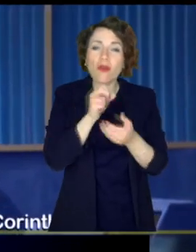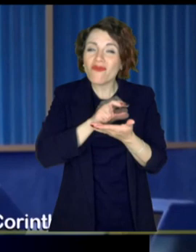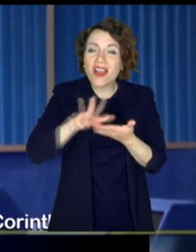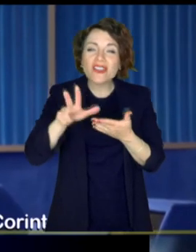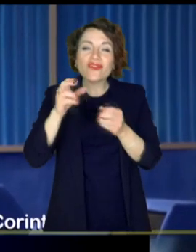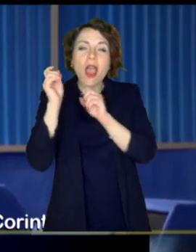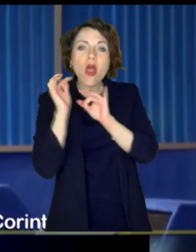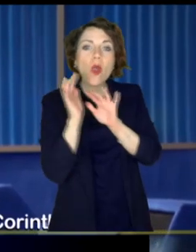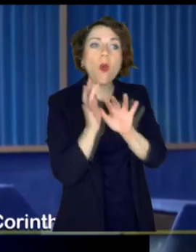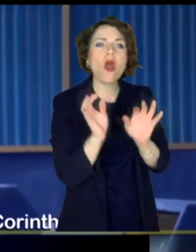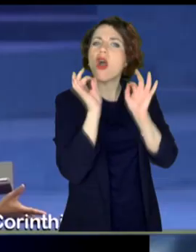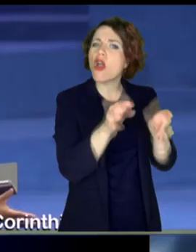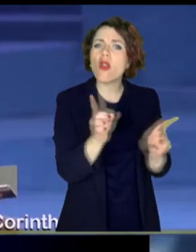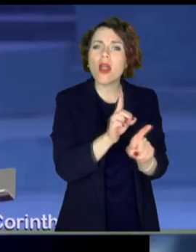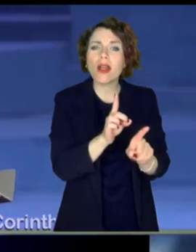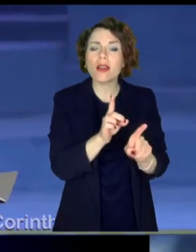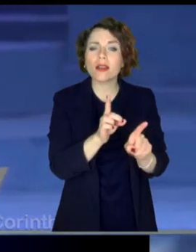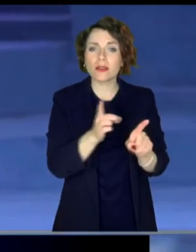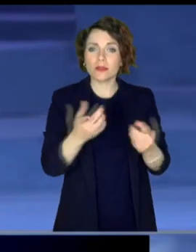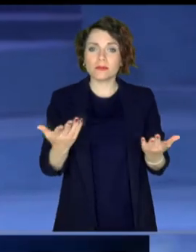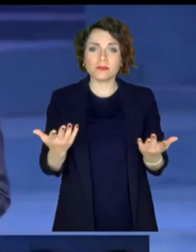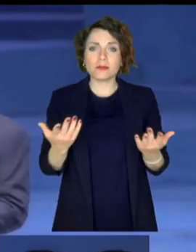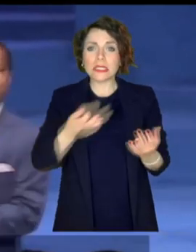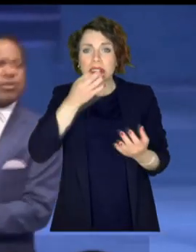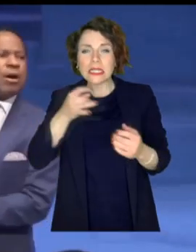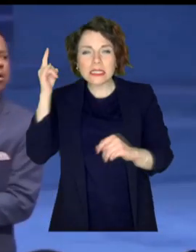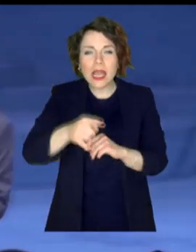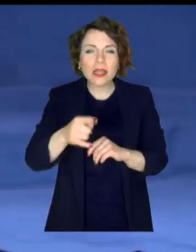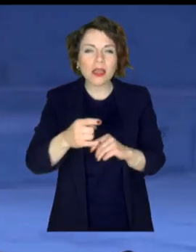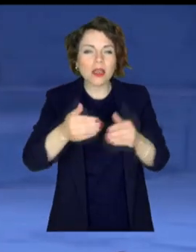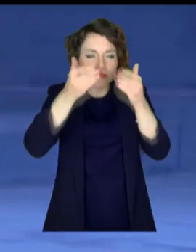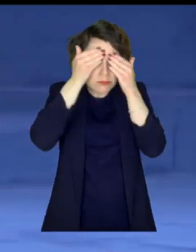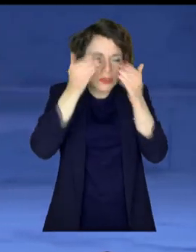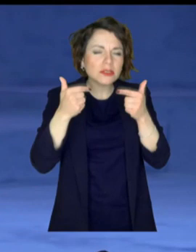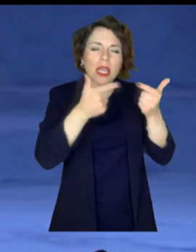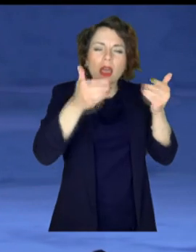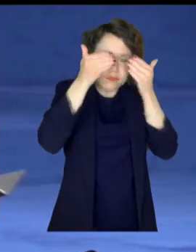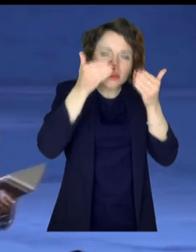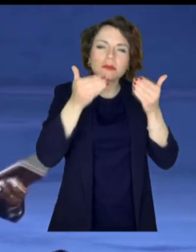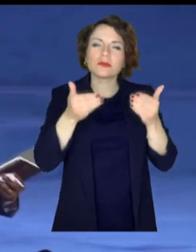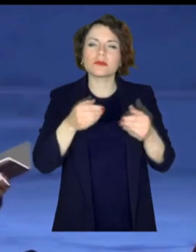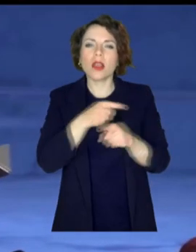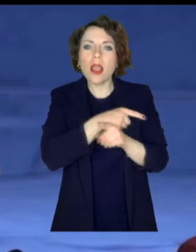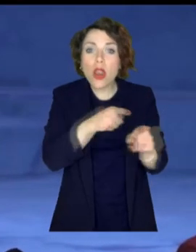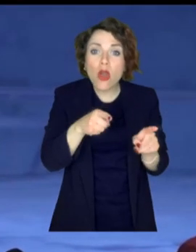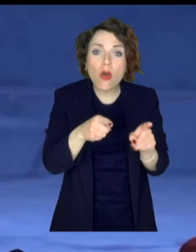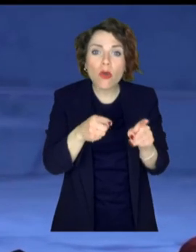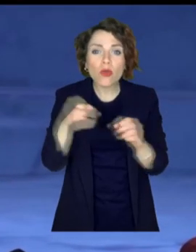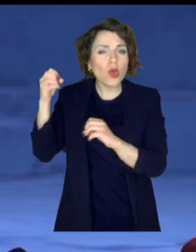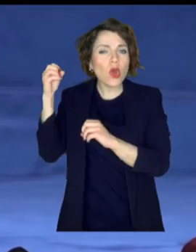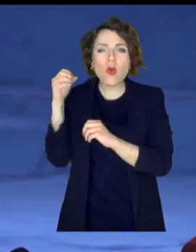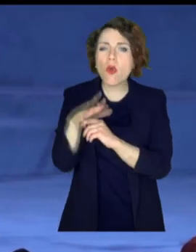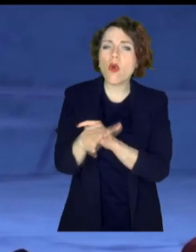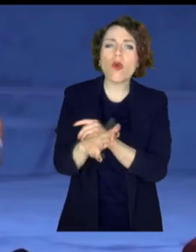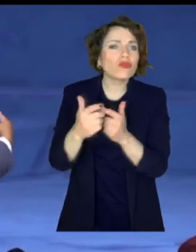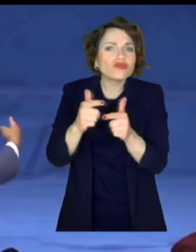della gloria di Cristo, che è l'immagine di Dio. Quindi impedisce loro di vedere la luce di Dio. Eppure loro pensano di avere il